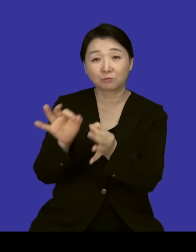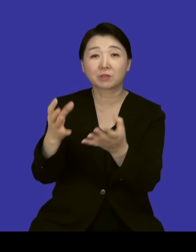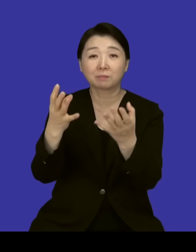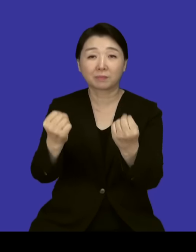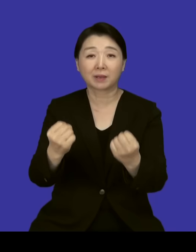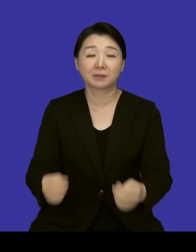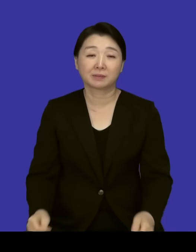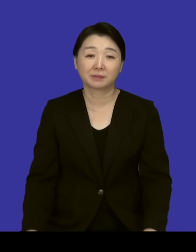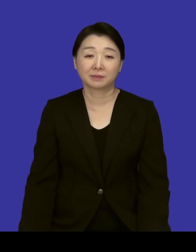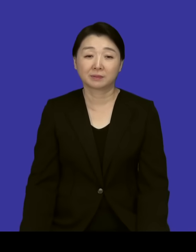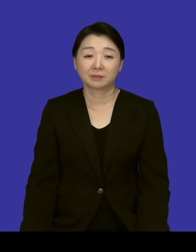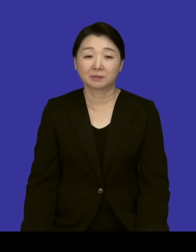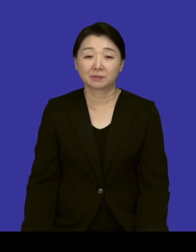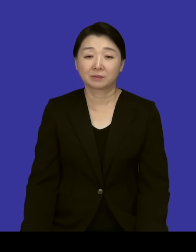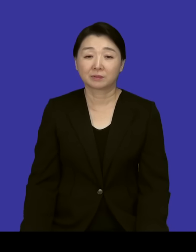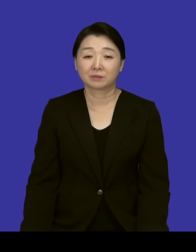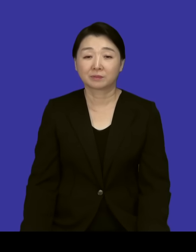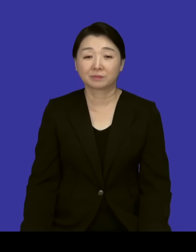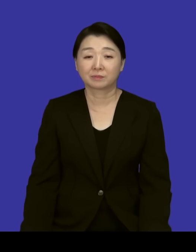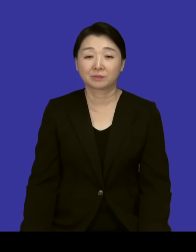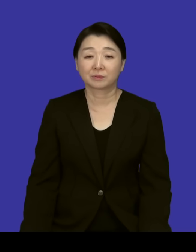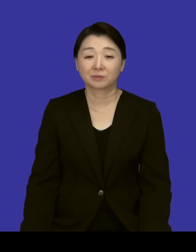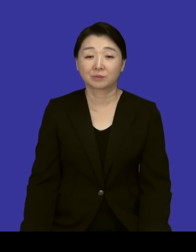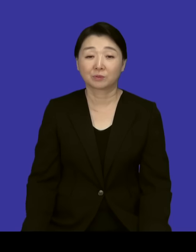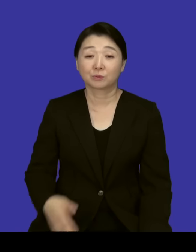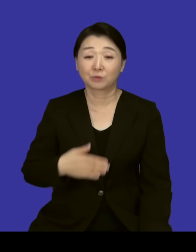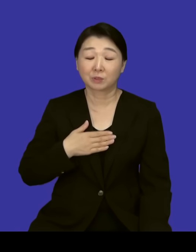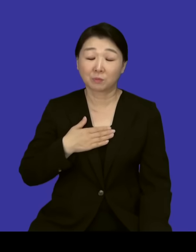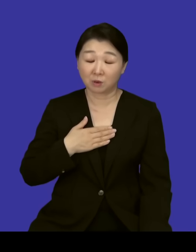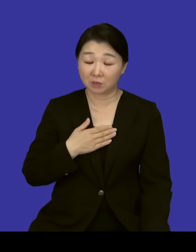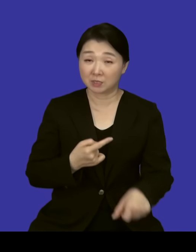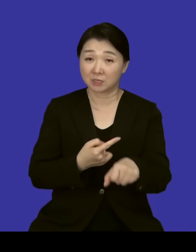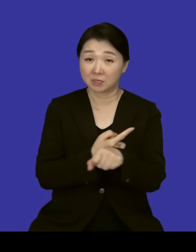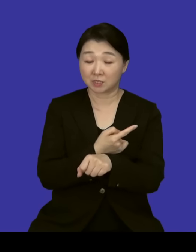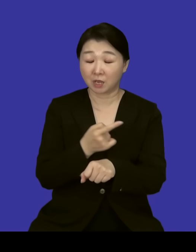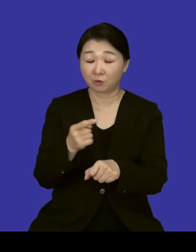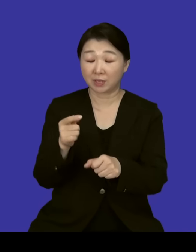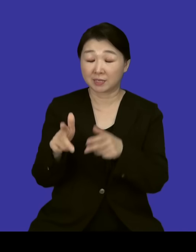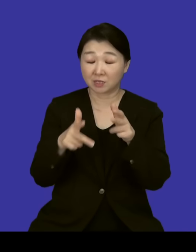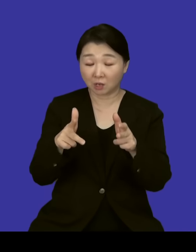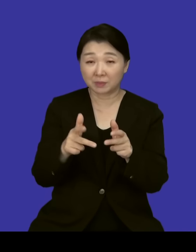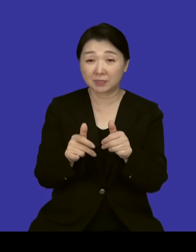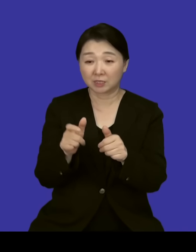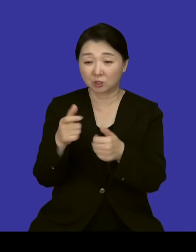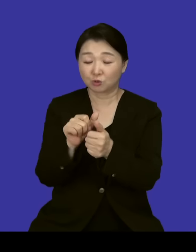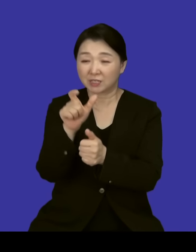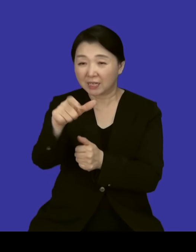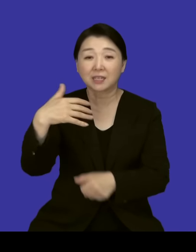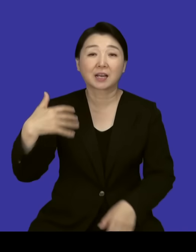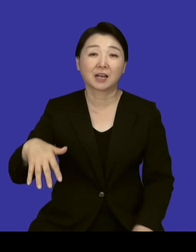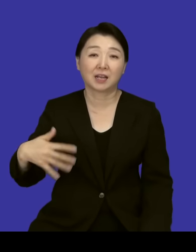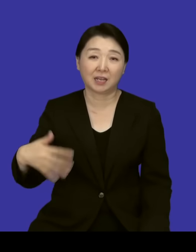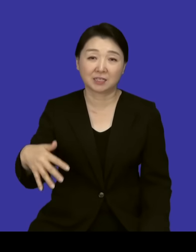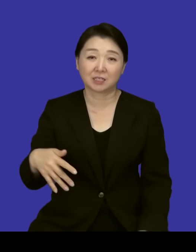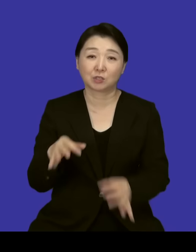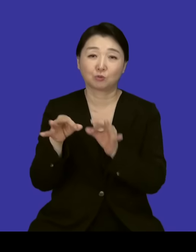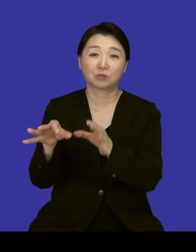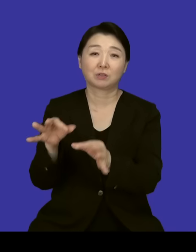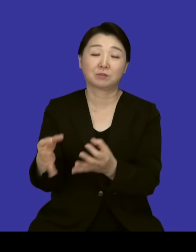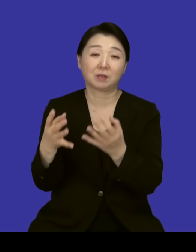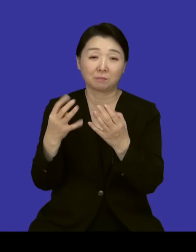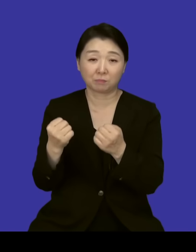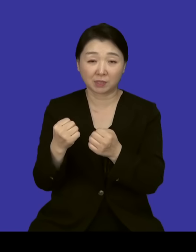합니다. 저희는 그때 당시 이제 장외 기업이나 이렇게 아직 상장되어 있지 않는 기업들 네. 또 투자를 많이 했었는데